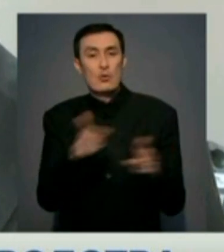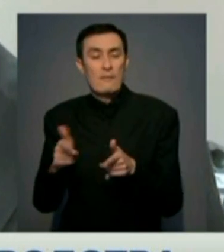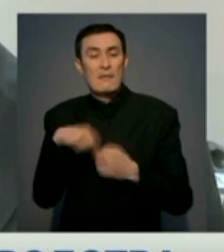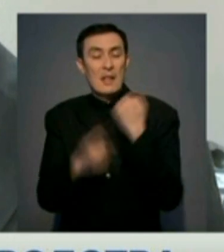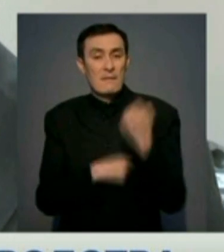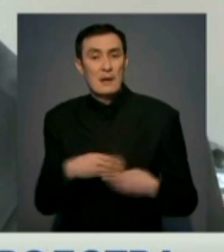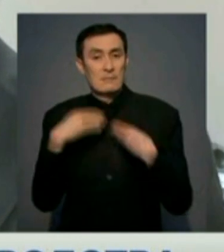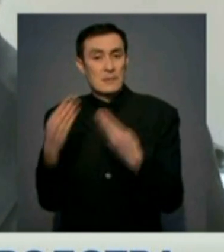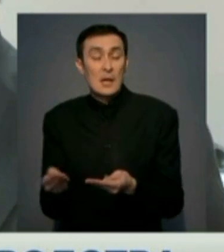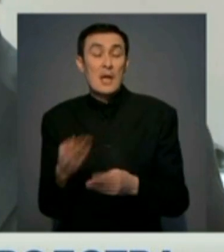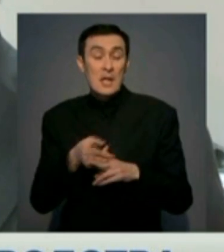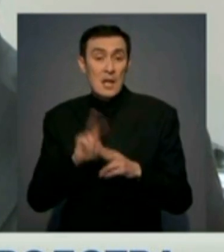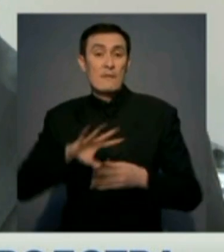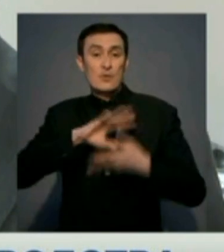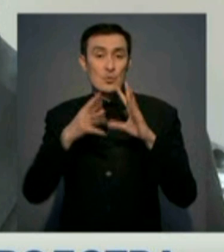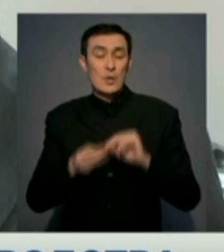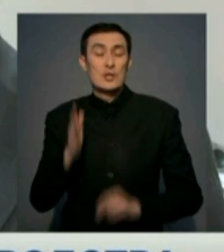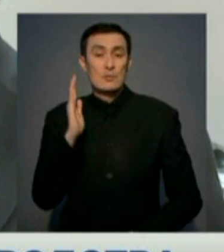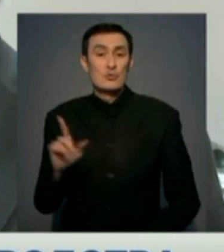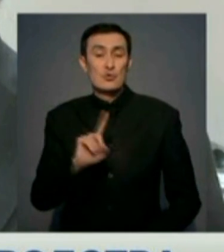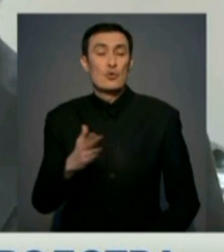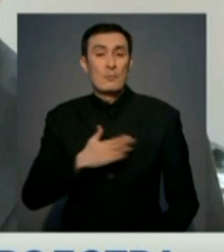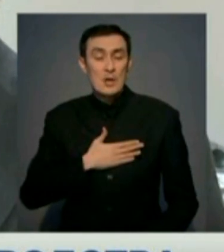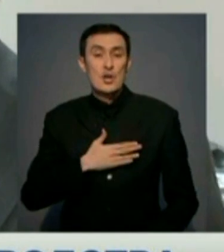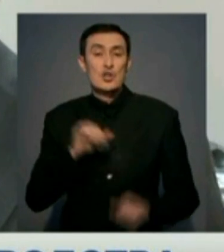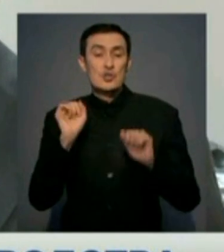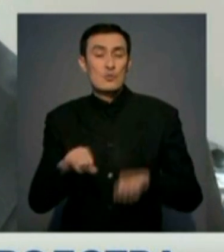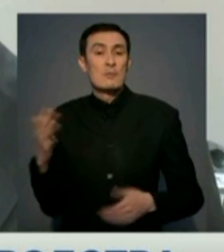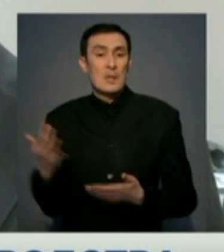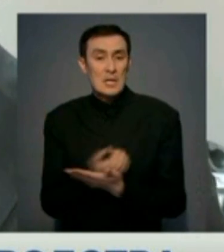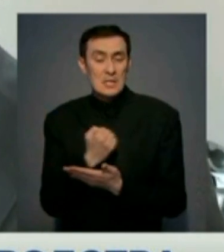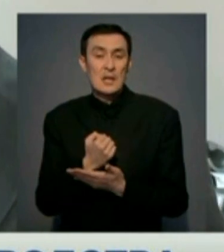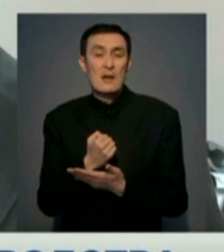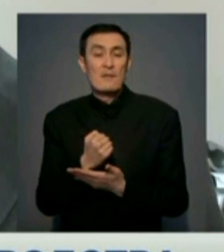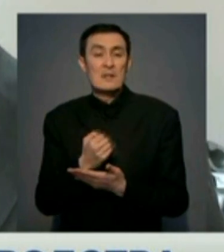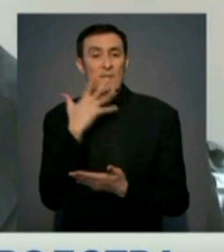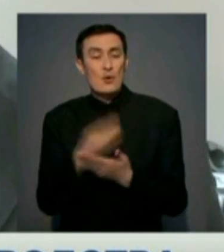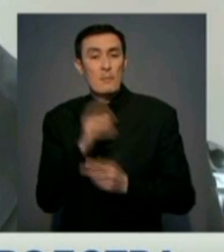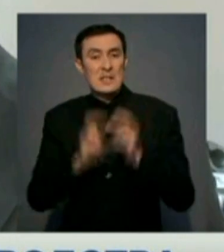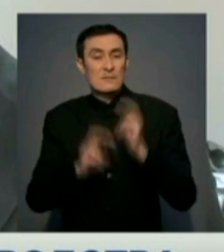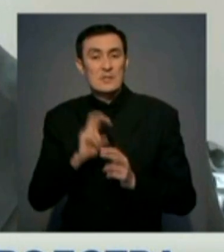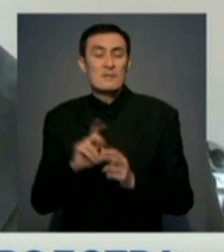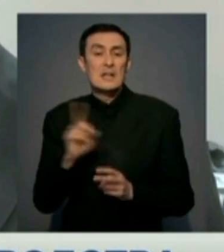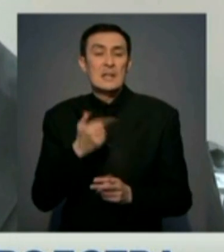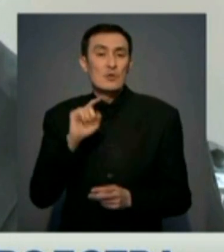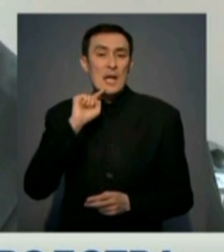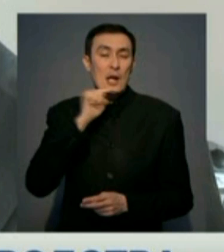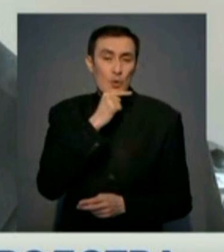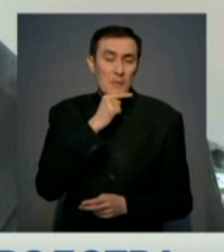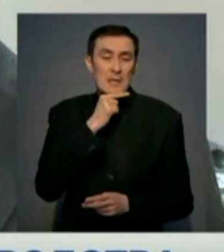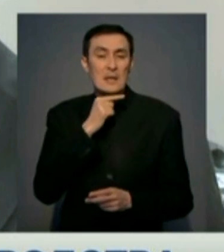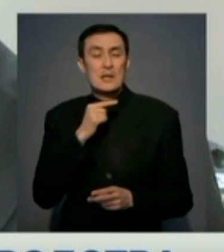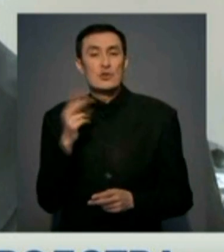того, это приведет к тому, что мы уже найдем в производстве уязвимые места, где можно будет сократить